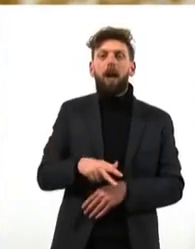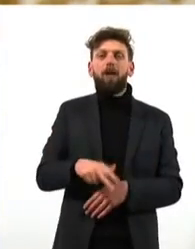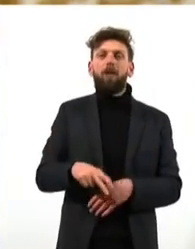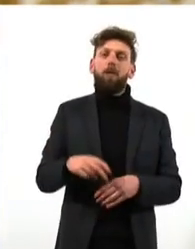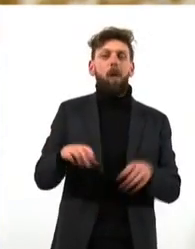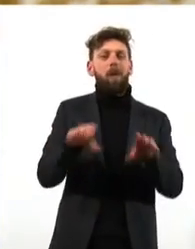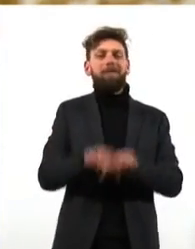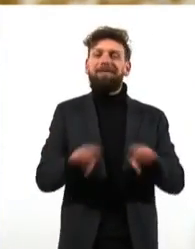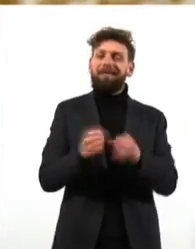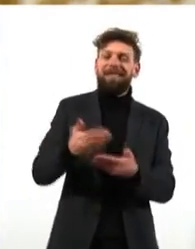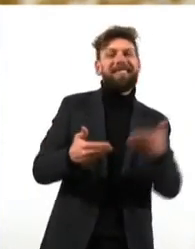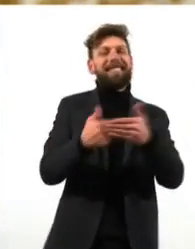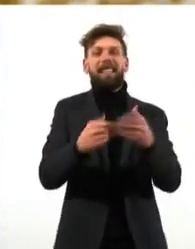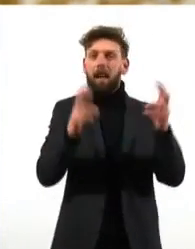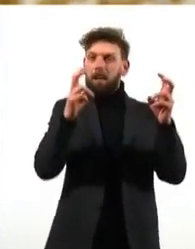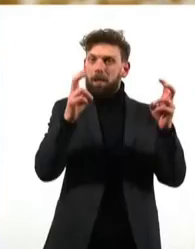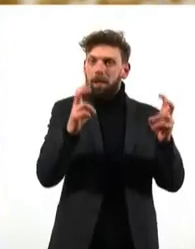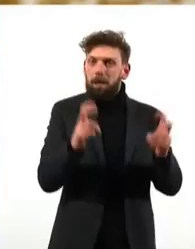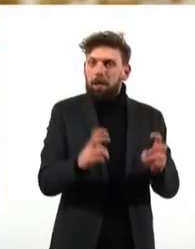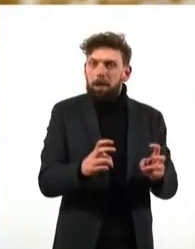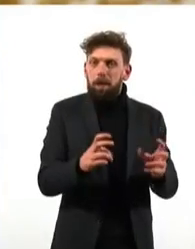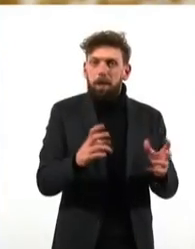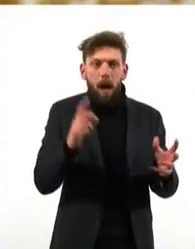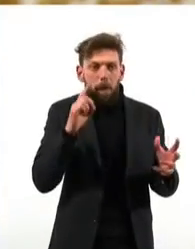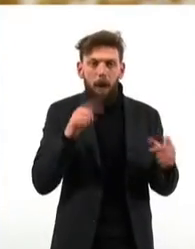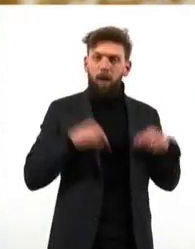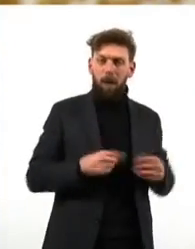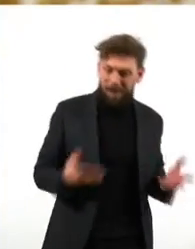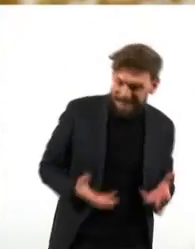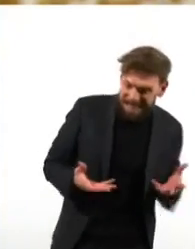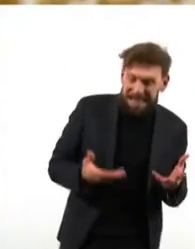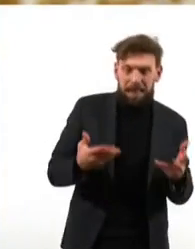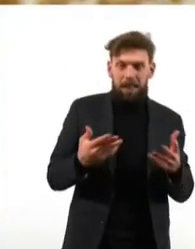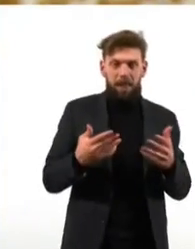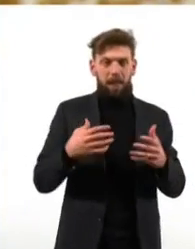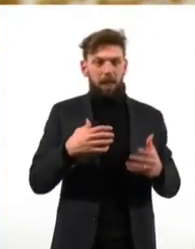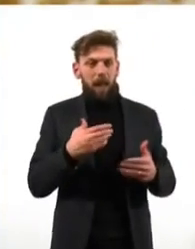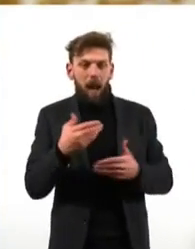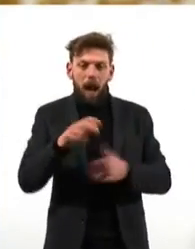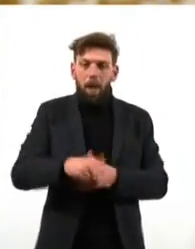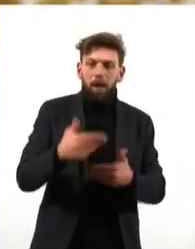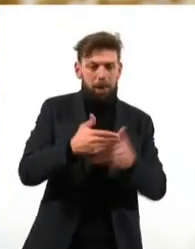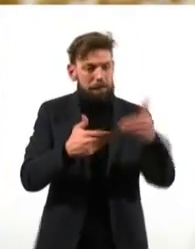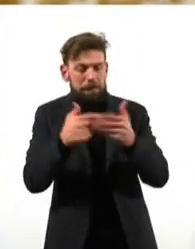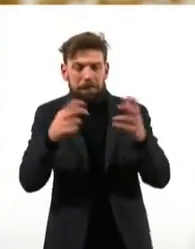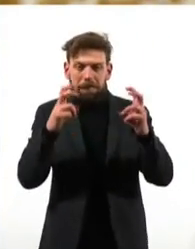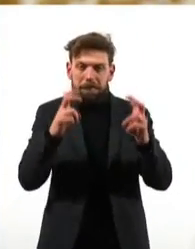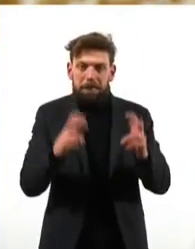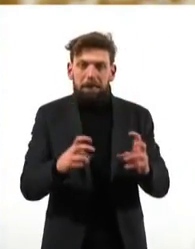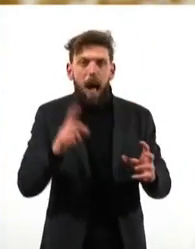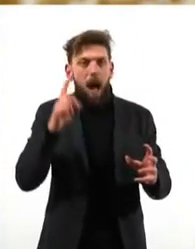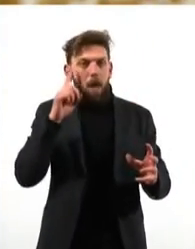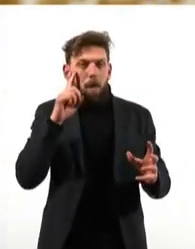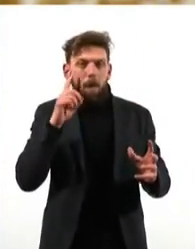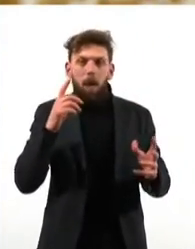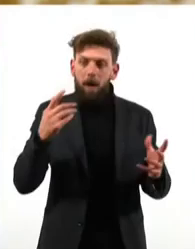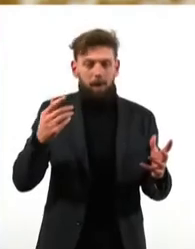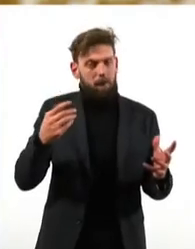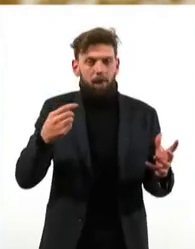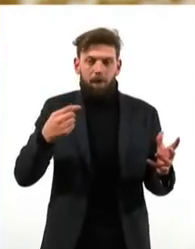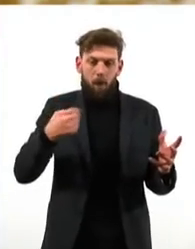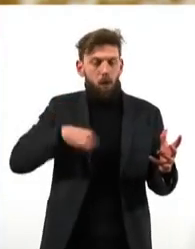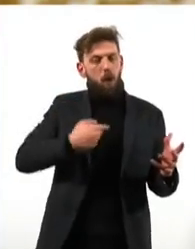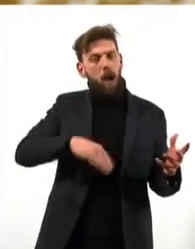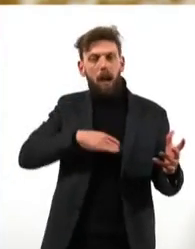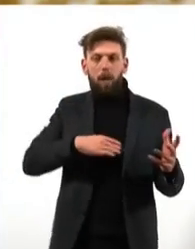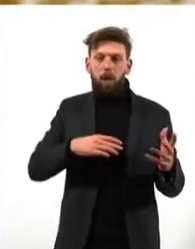particulier du logement social, quels que soient les efforts du gouvernement, c'est aussi notre responsabilité de convaincre, un, que le logement social, c'est tout